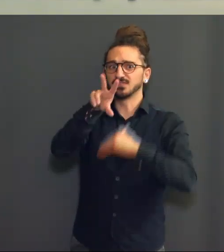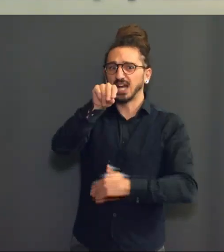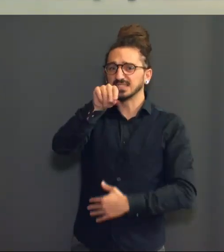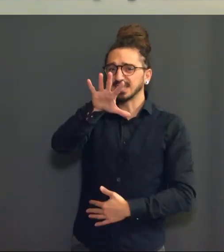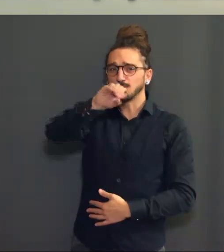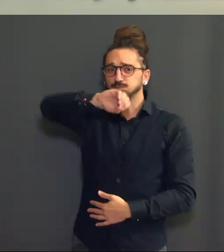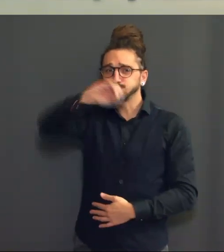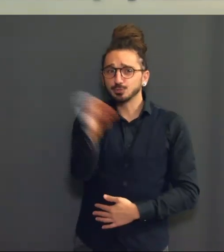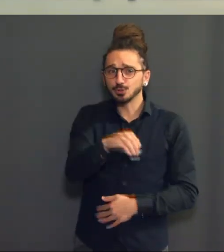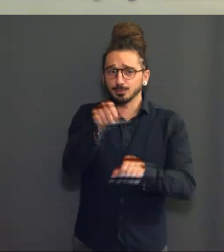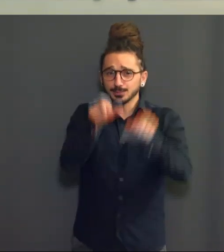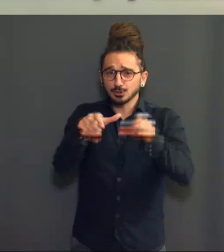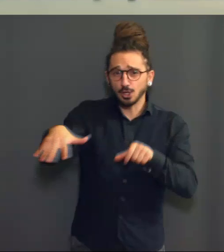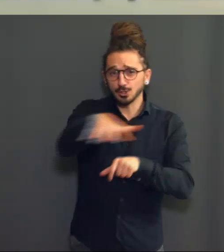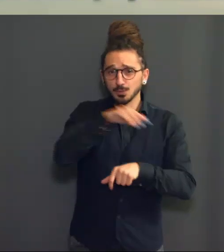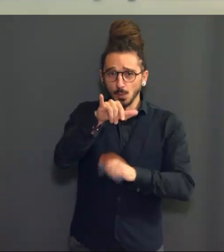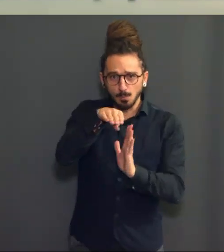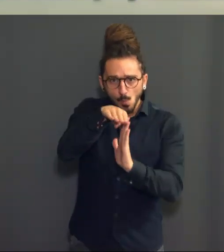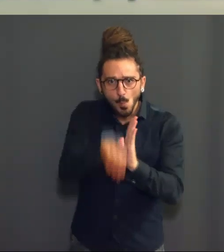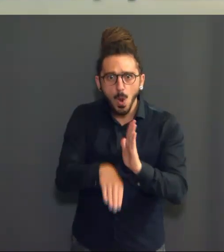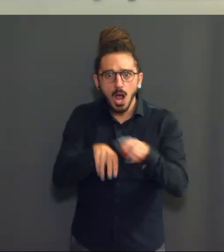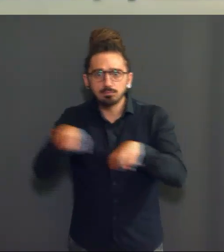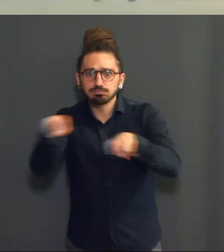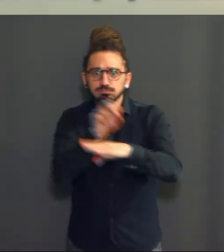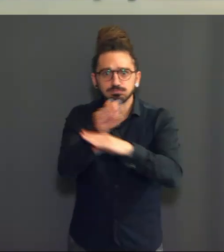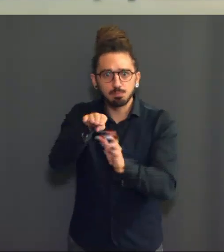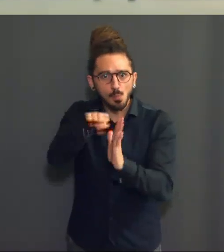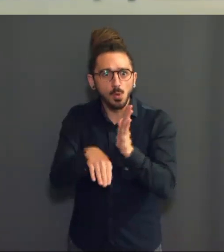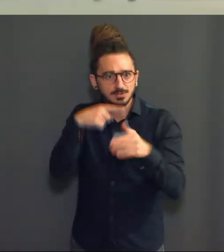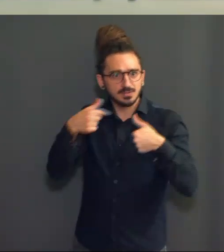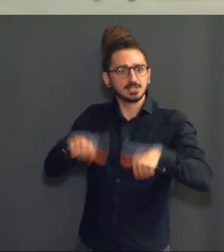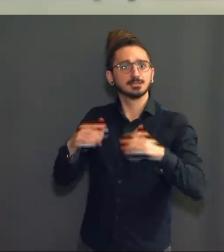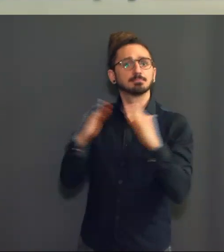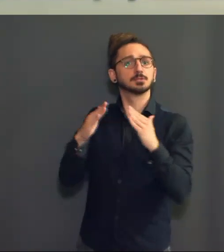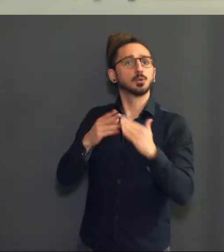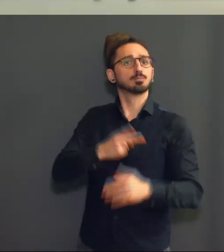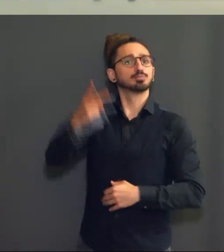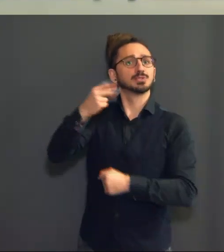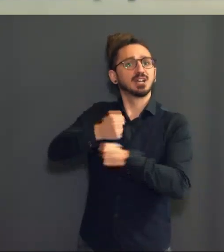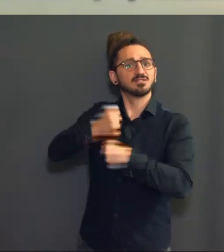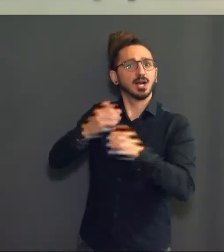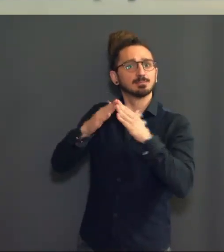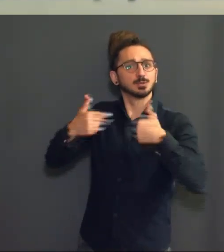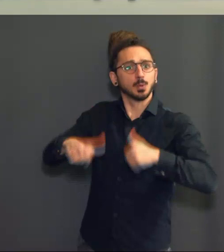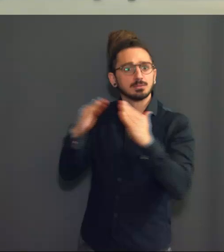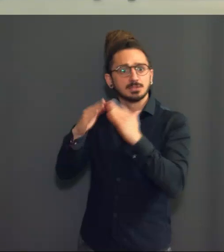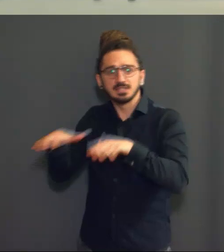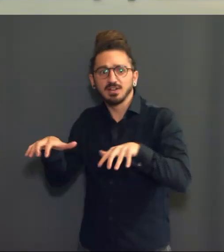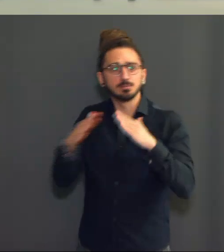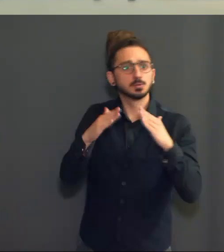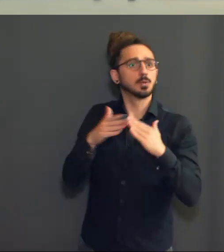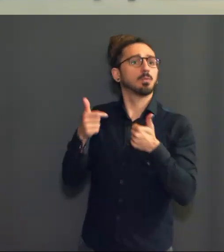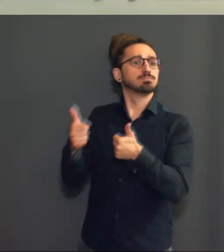travail. Pendant la période entre les vacances de carnaval et les vacances de Pâques, ce chiffre était de moins